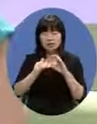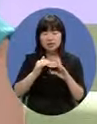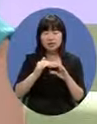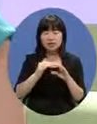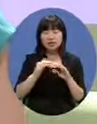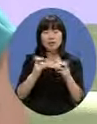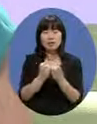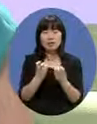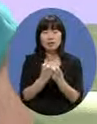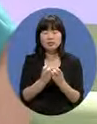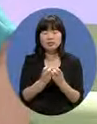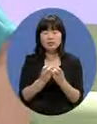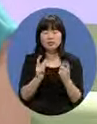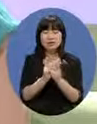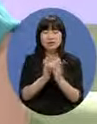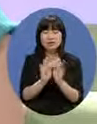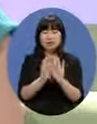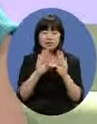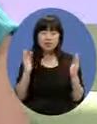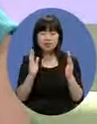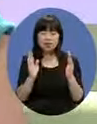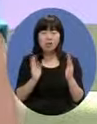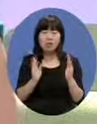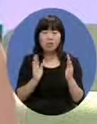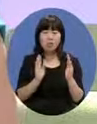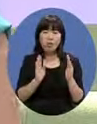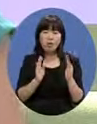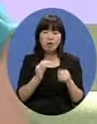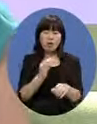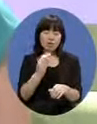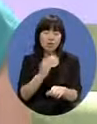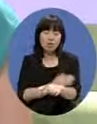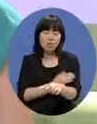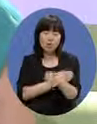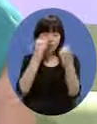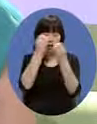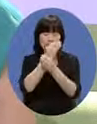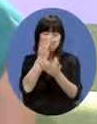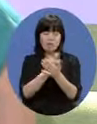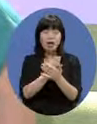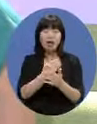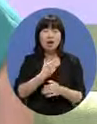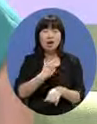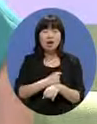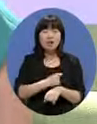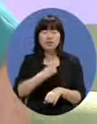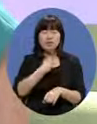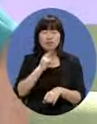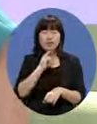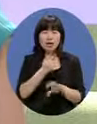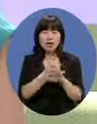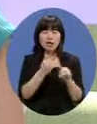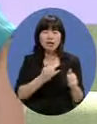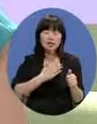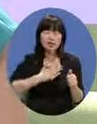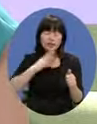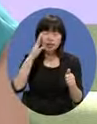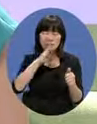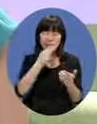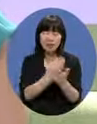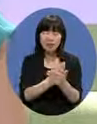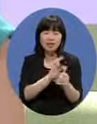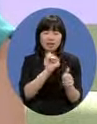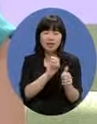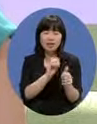직접적이고 개방적인 거. 그러니까 돌려서 왜곡하거나 우회하지 말고 자기가 하고 싶은 말을 상대방 기분 너무 상하지